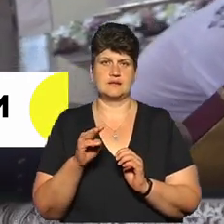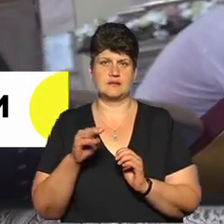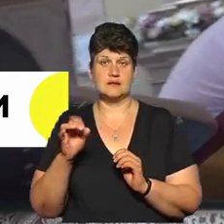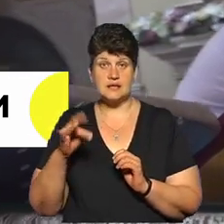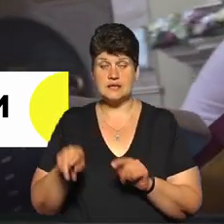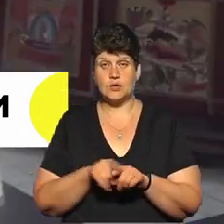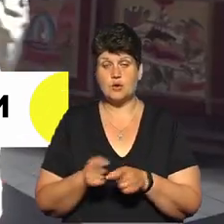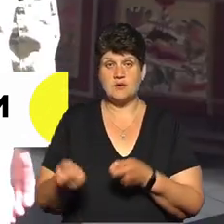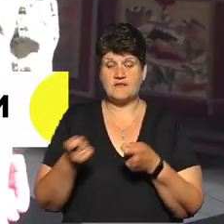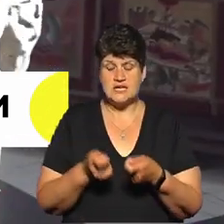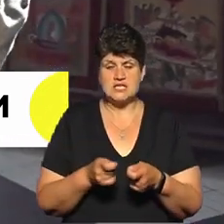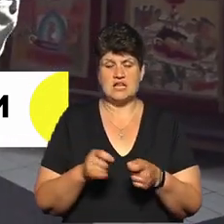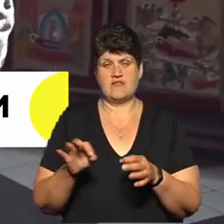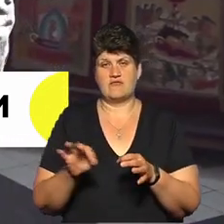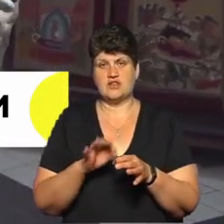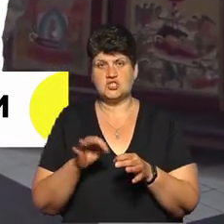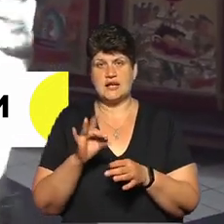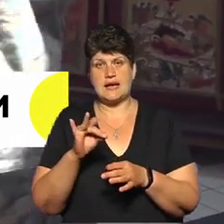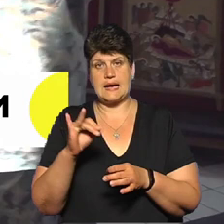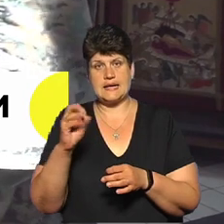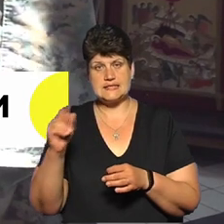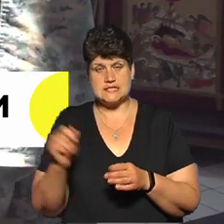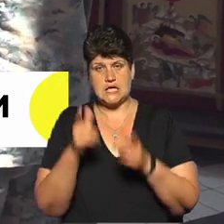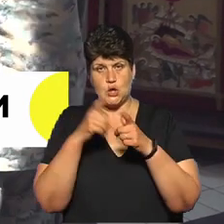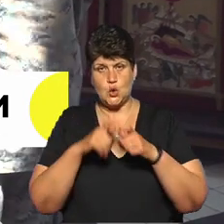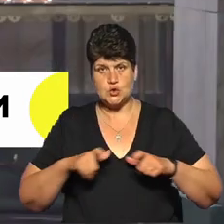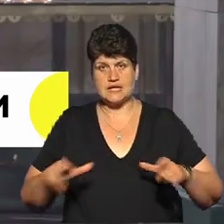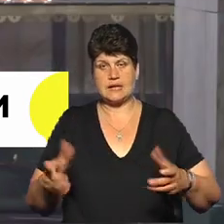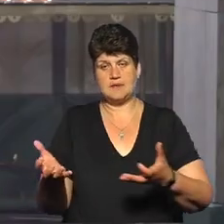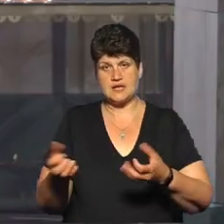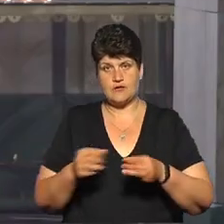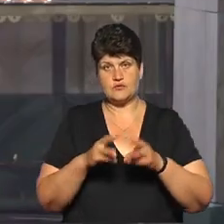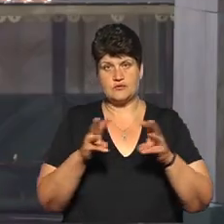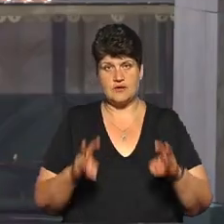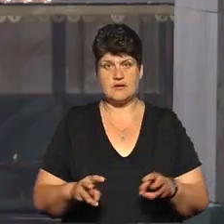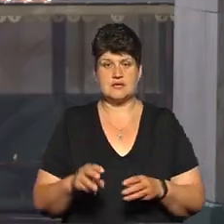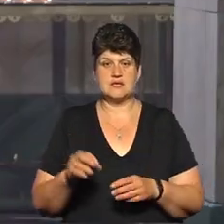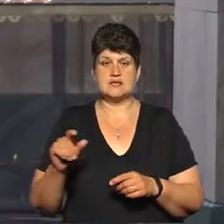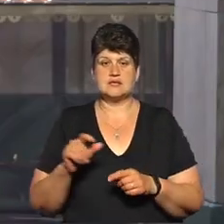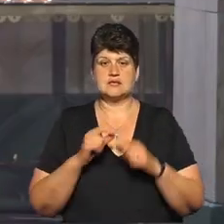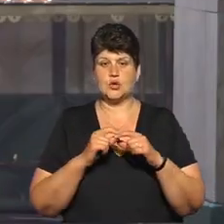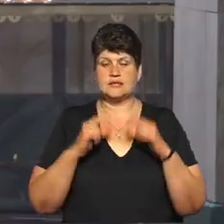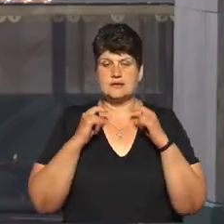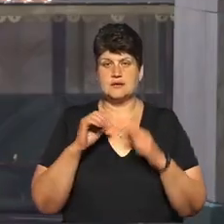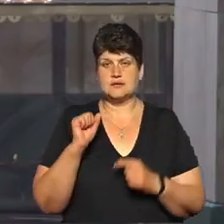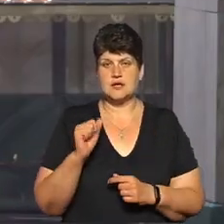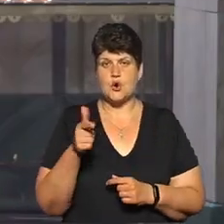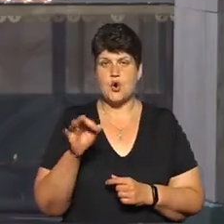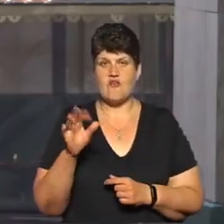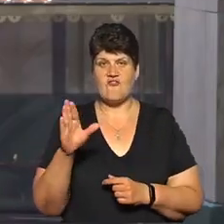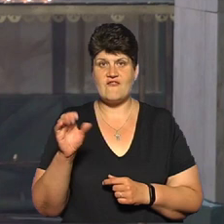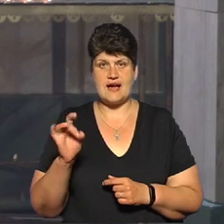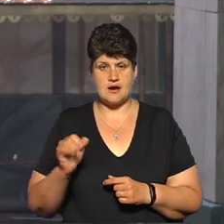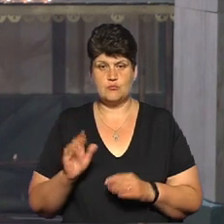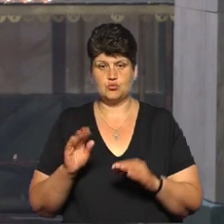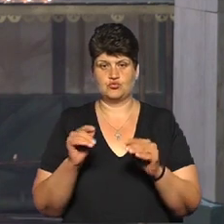ризи та рушники. Прийняв та освятив церковні речі отець Андрій Говера. Вони будуть певний час стояти тут в храмі, для того, щоб